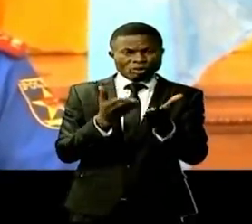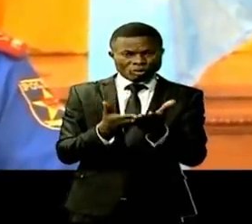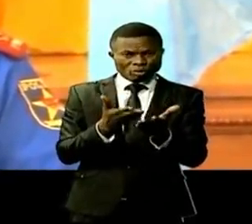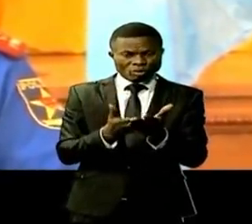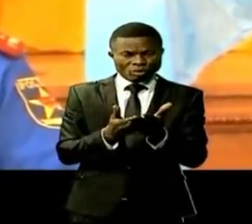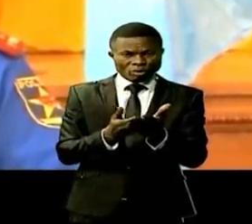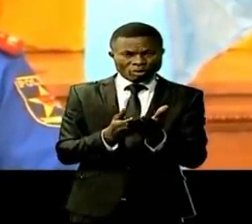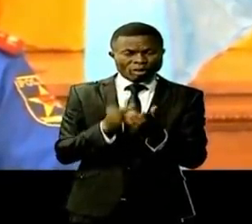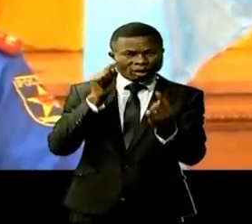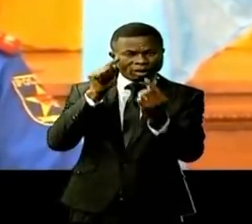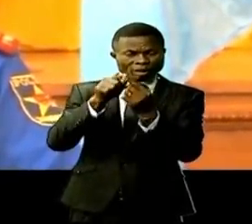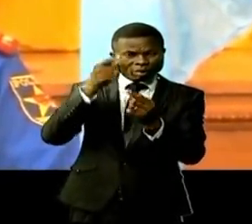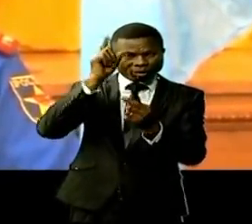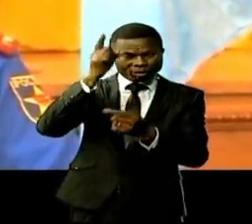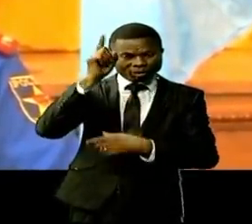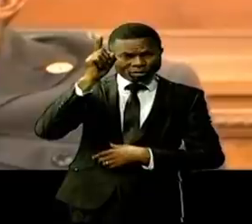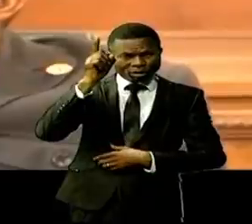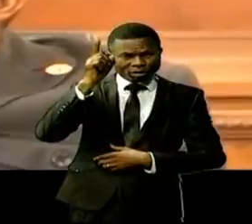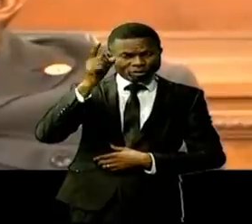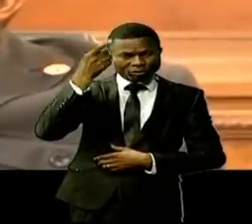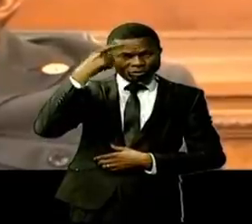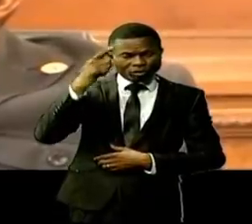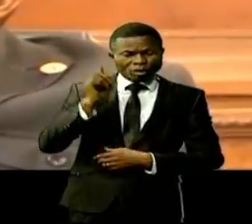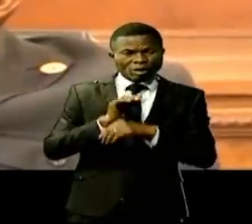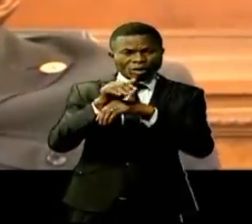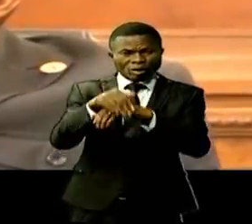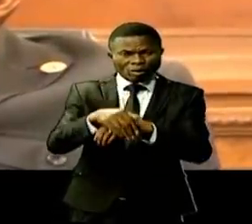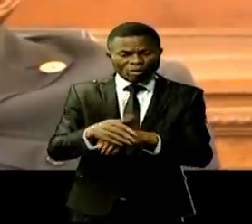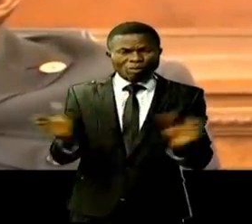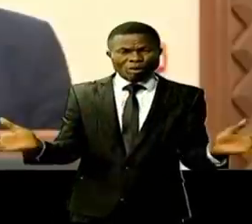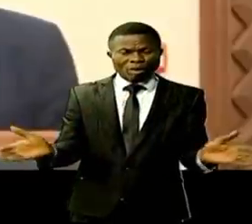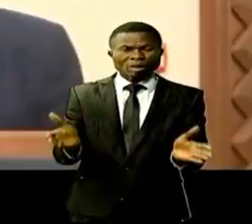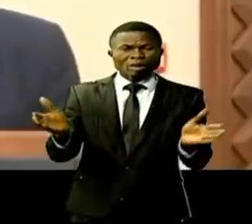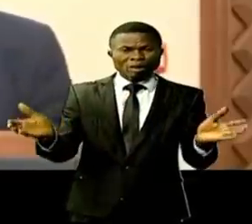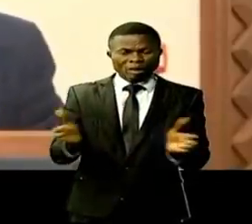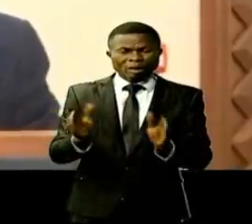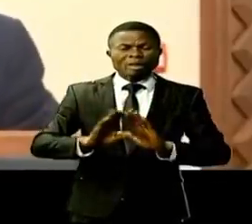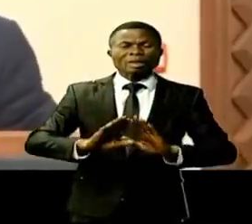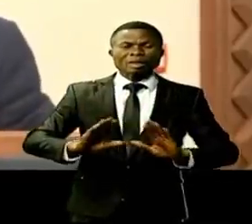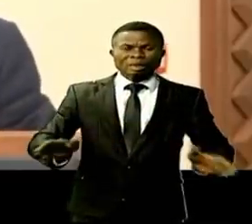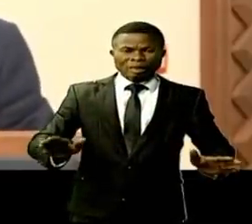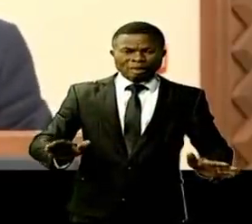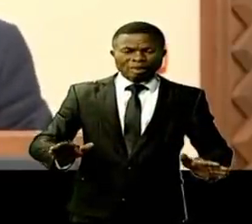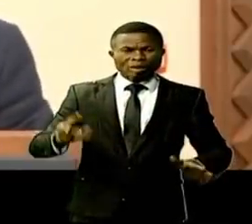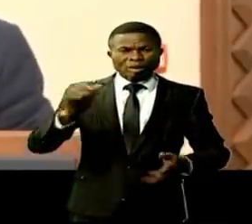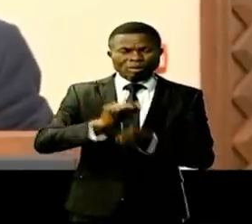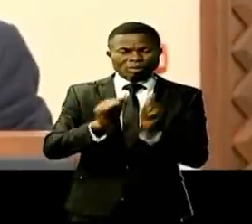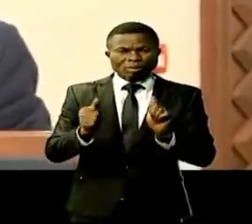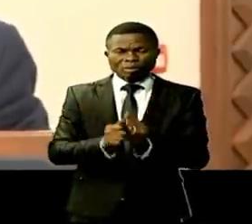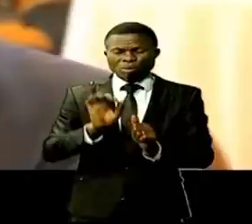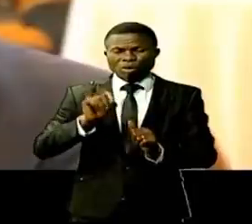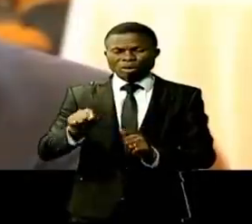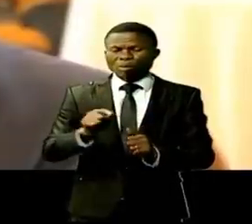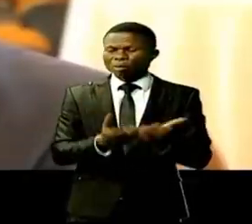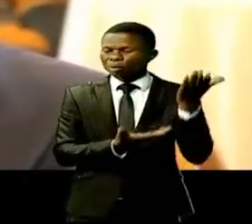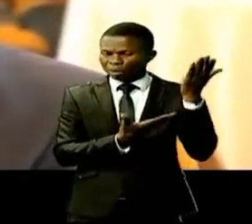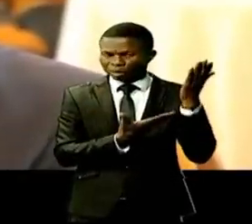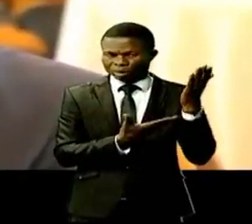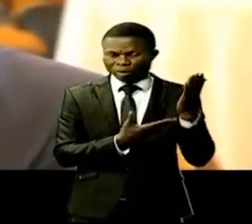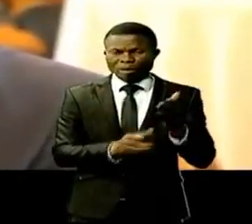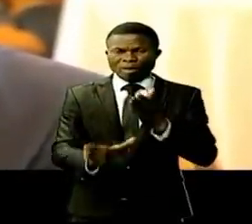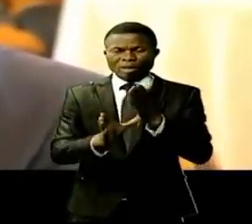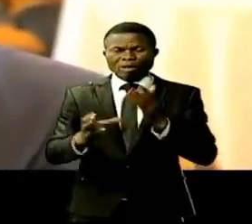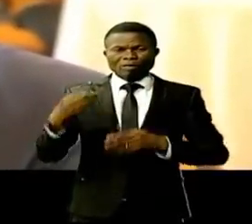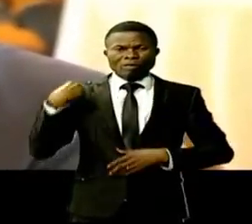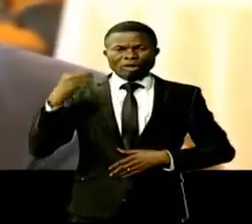pour, entre autres objectifs, de contribuer au renforcement des capacités sur les fondamentaux. C'est le vice-gouverneur